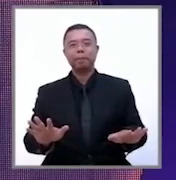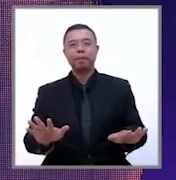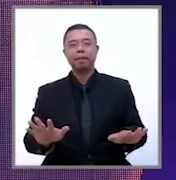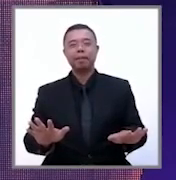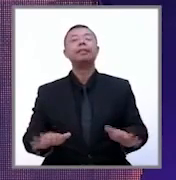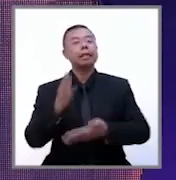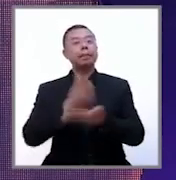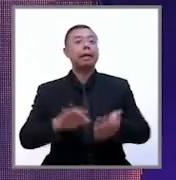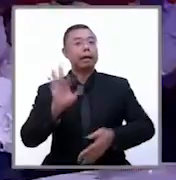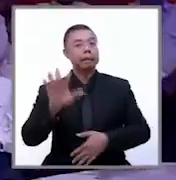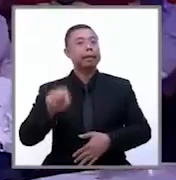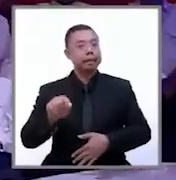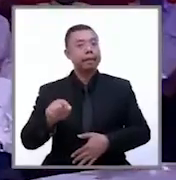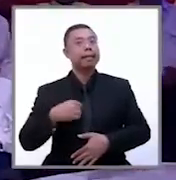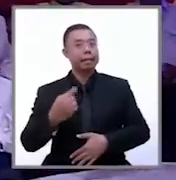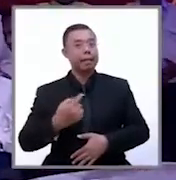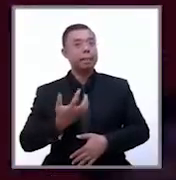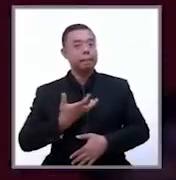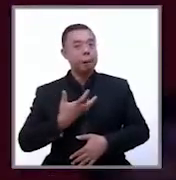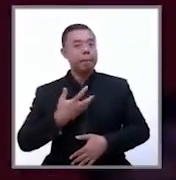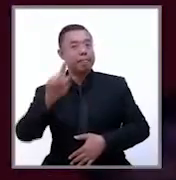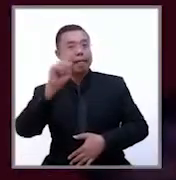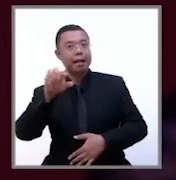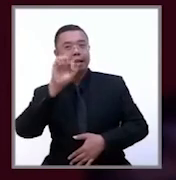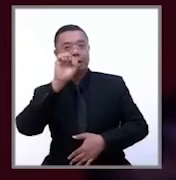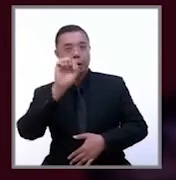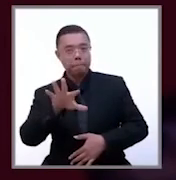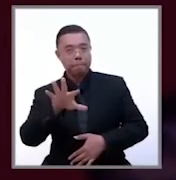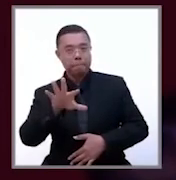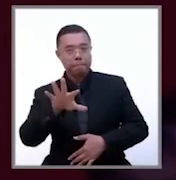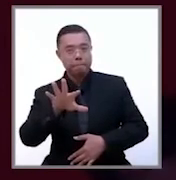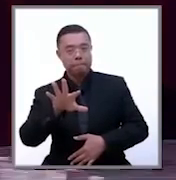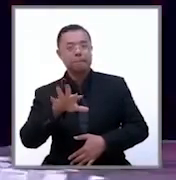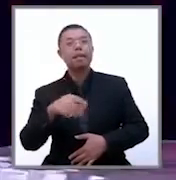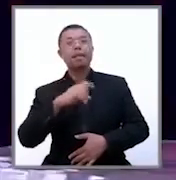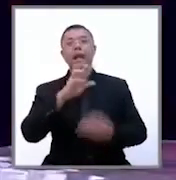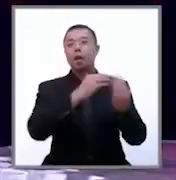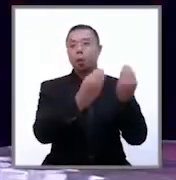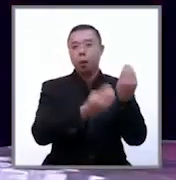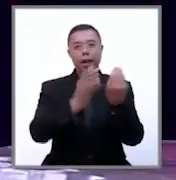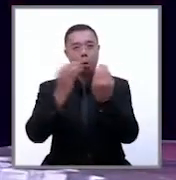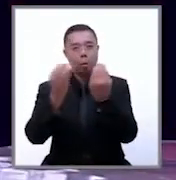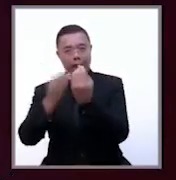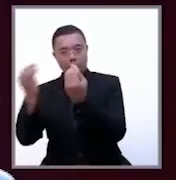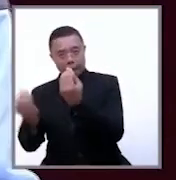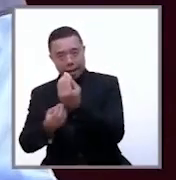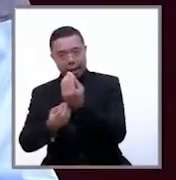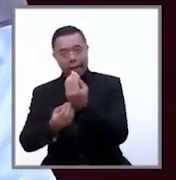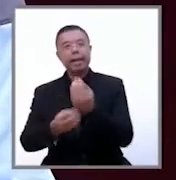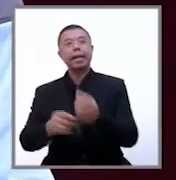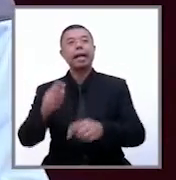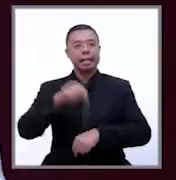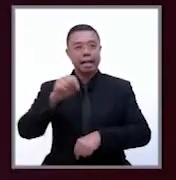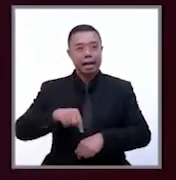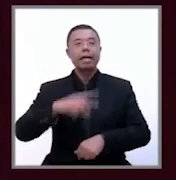di segmen kelima ini kita akan melanjutkan tanya jawab antar calon wakil presiden dan di segmen Ini calon